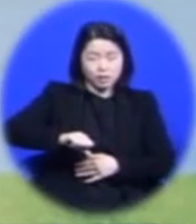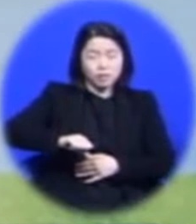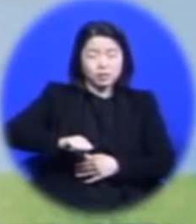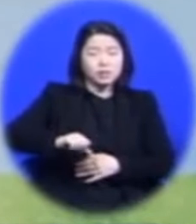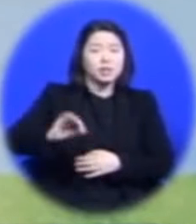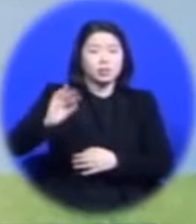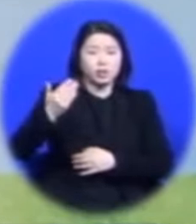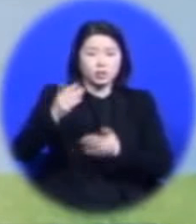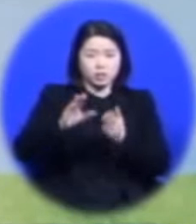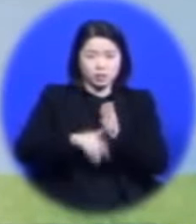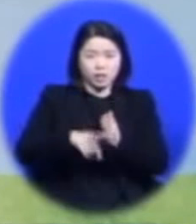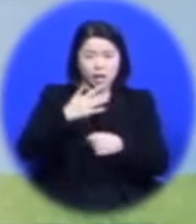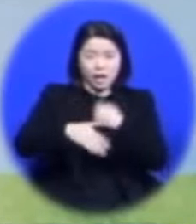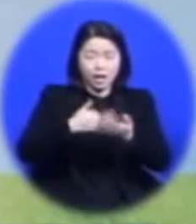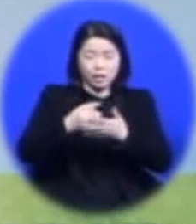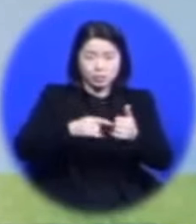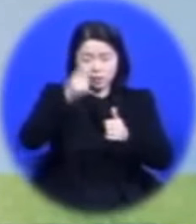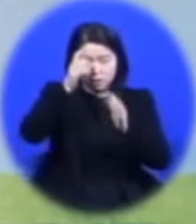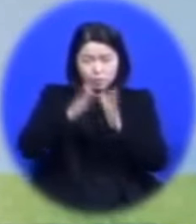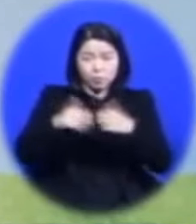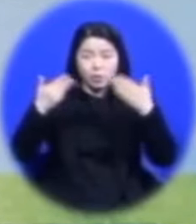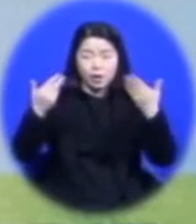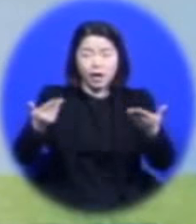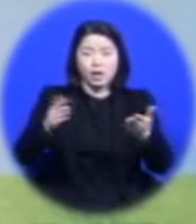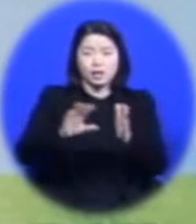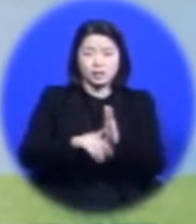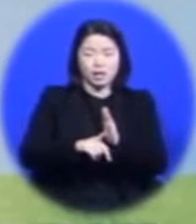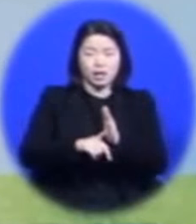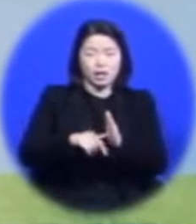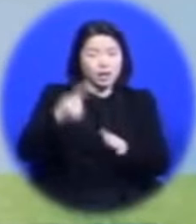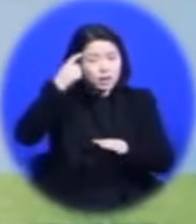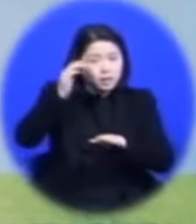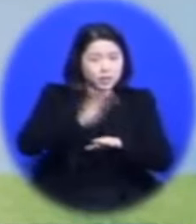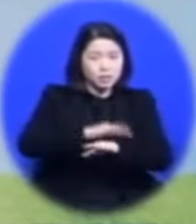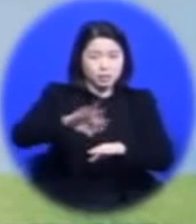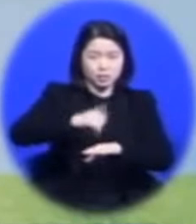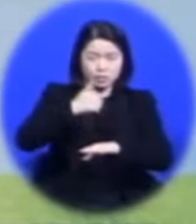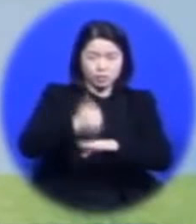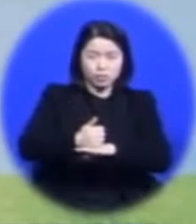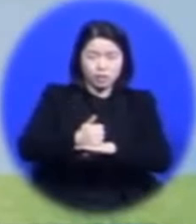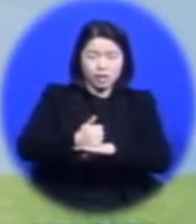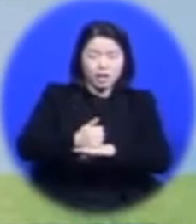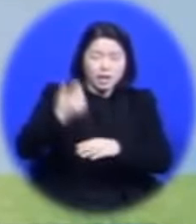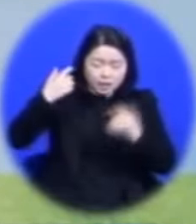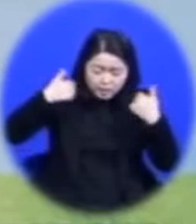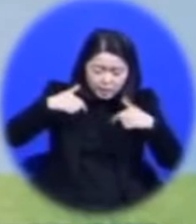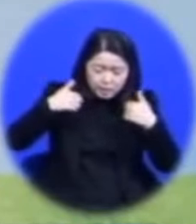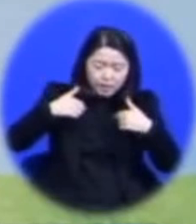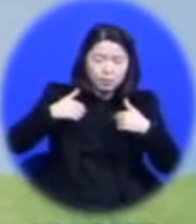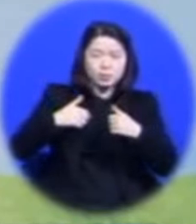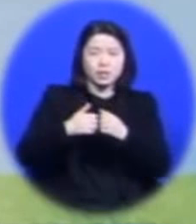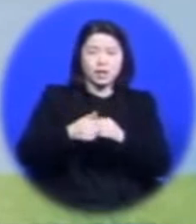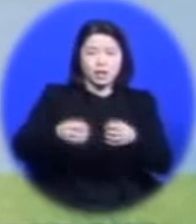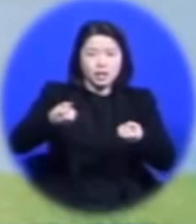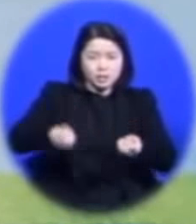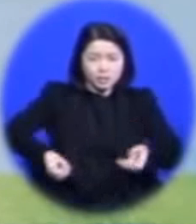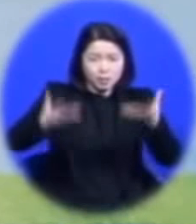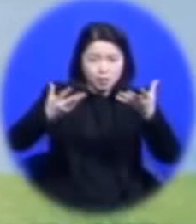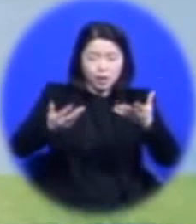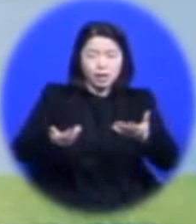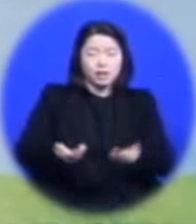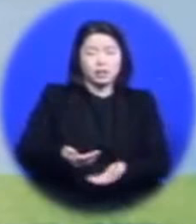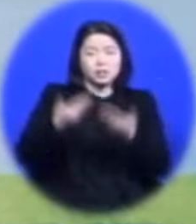하나님께 기도하기를이 솔로몬이 하나님 앞에 제발 빠지지 않고 제사를 꼬박꼬박 잘 드릴 수